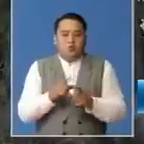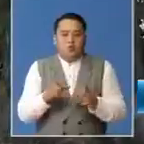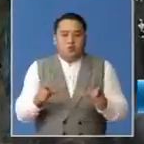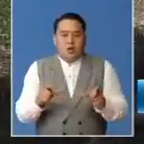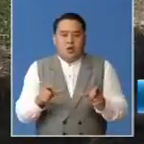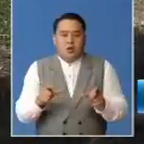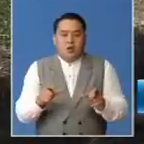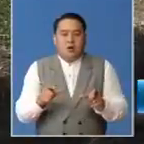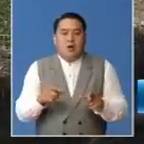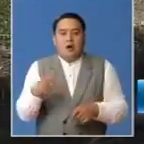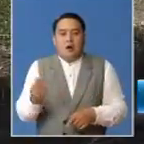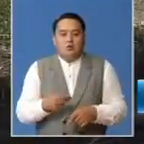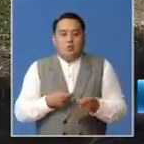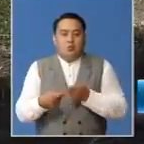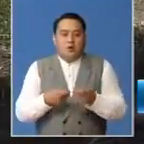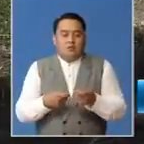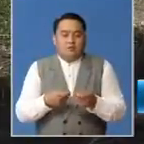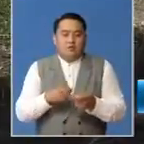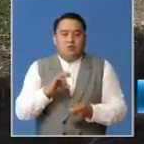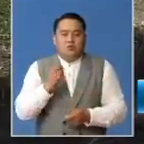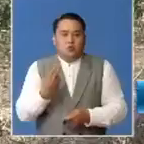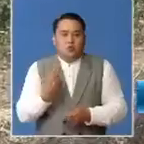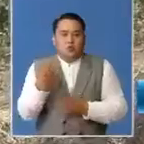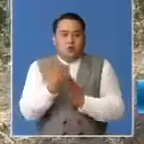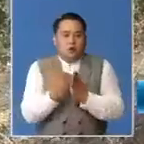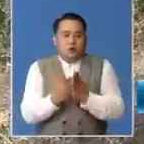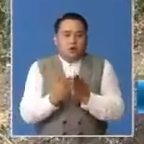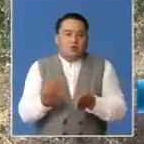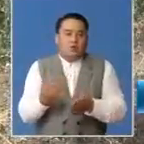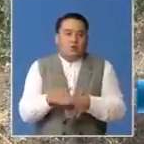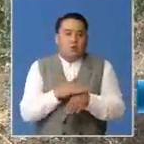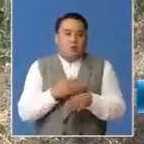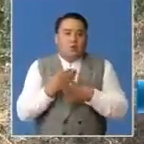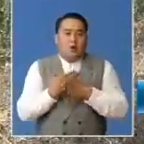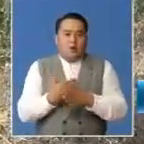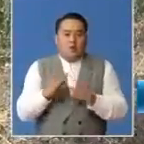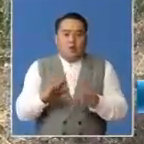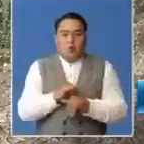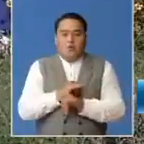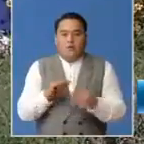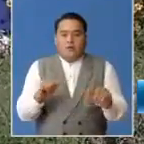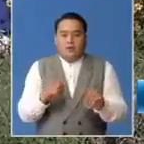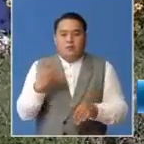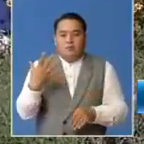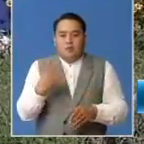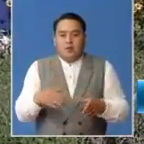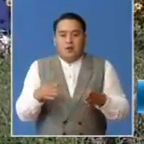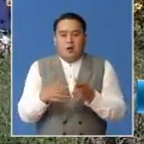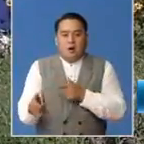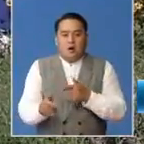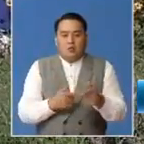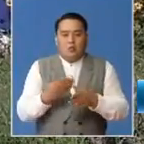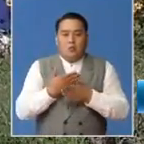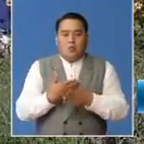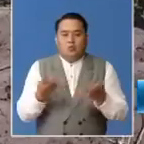людям. Адреса берут в Управление координации и социальных программ. Ряды добровольных помощников только растут. Сегодня 5 отрядов готовы прийти